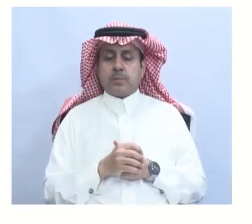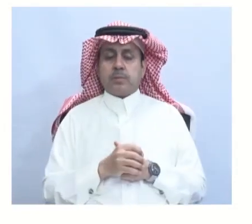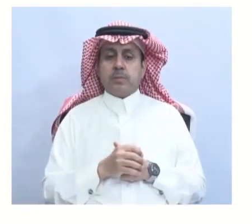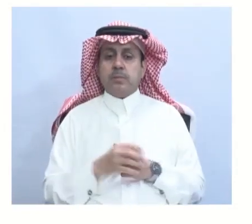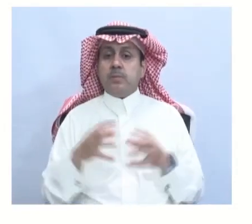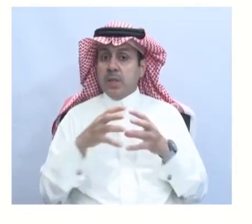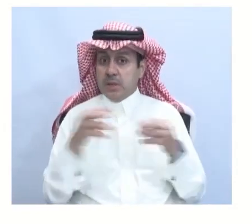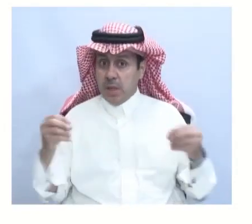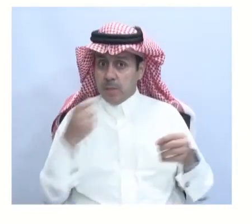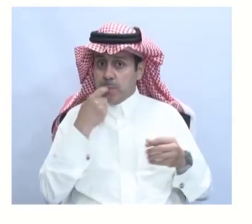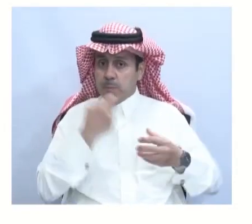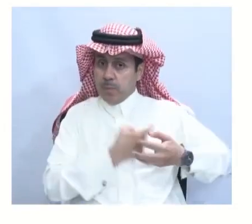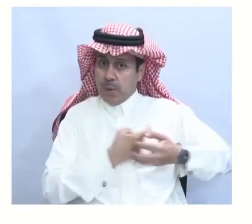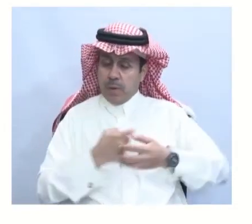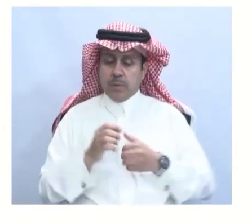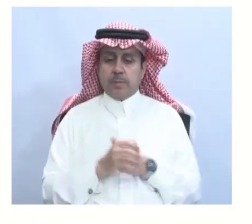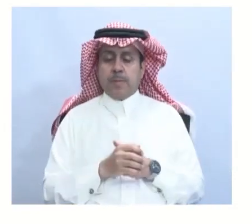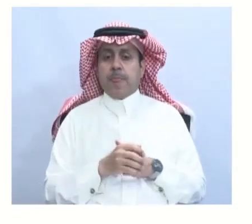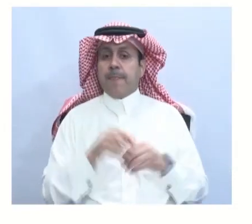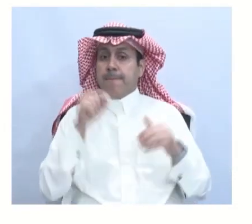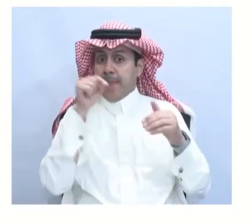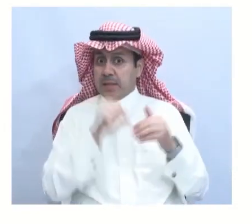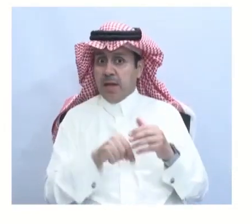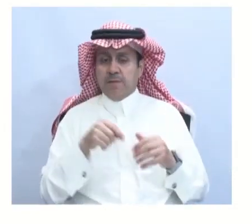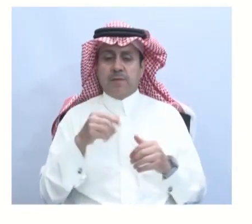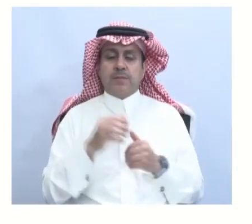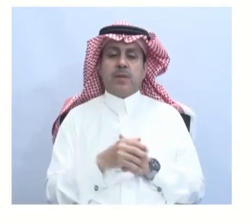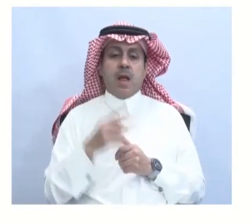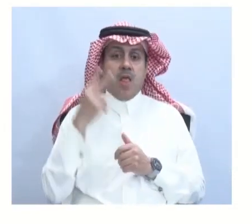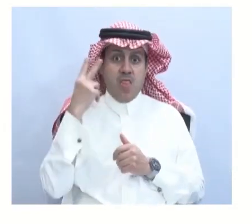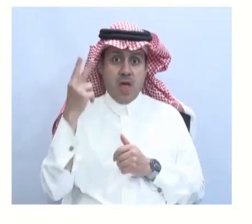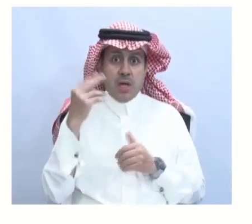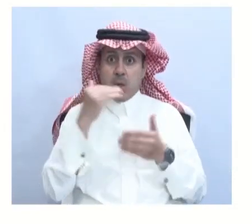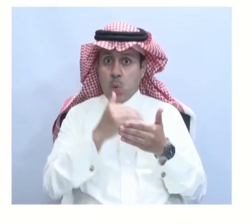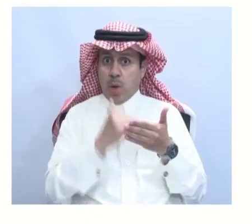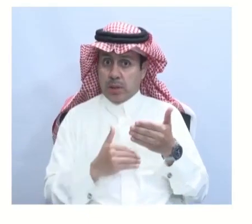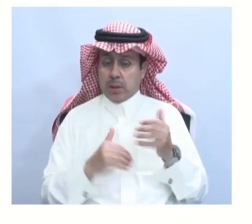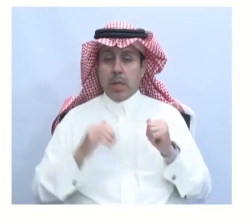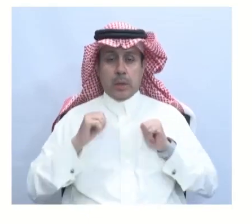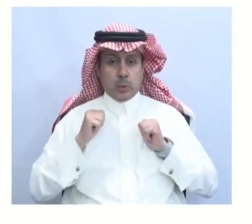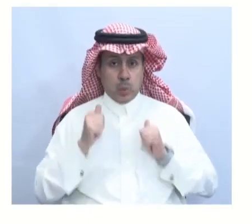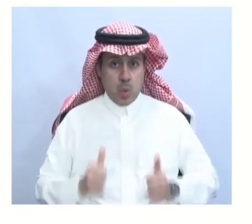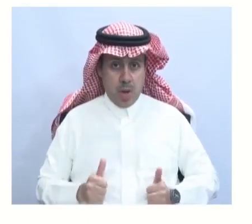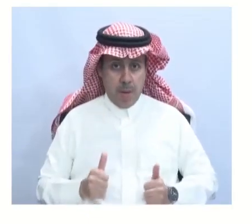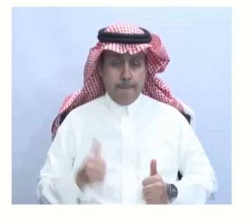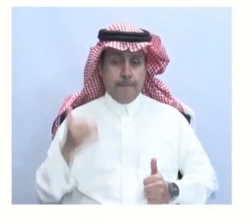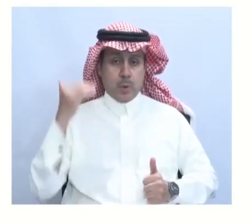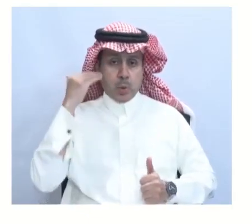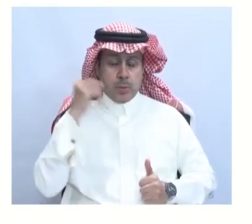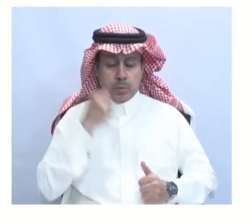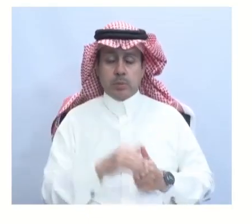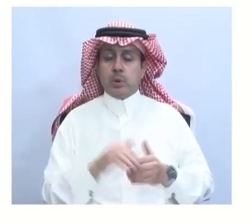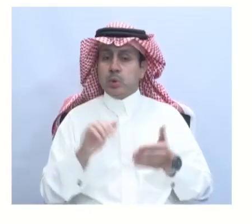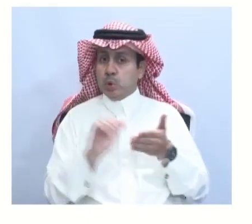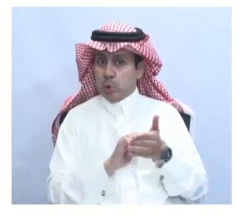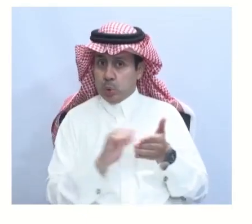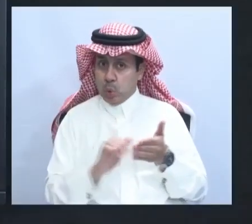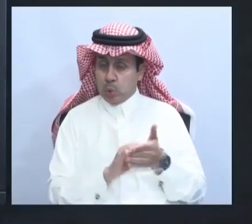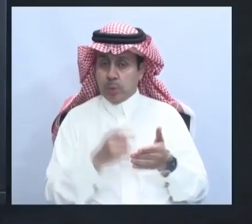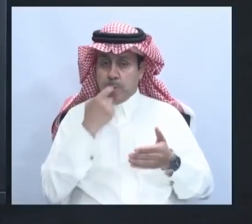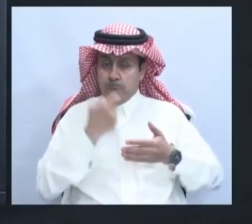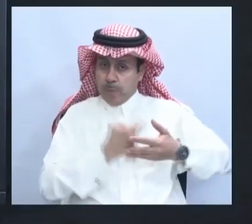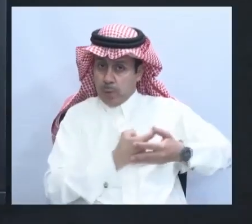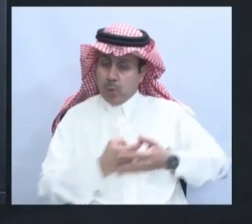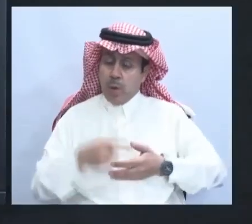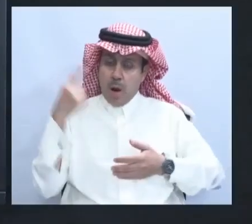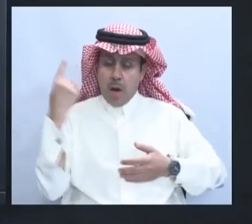تعريف الرضاع ايضا من الاهداف وهو الثاني ان يعدد الطلاب شروط الرضاع المحرم لابد من